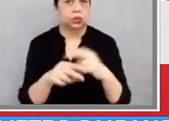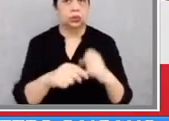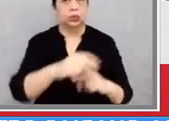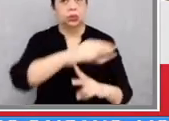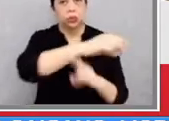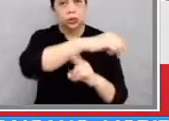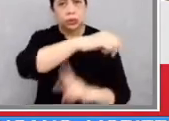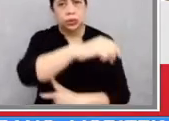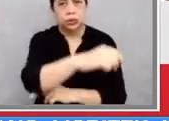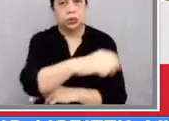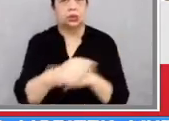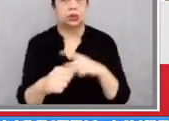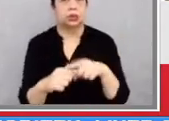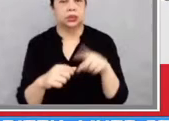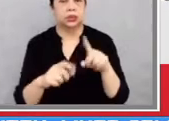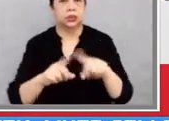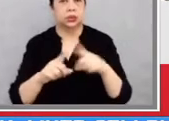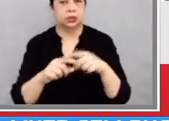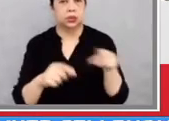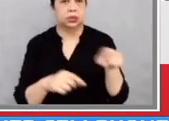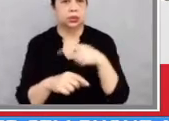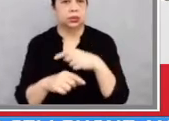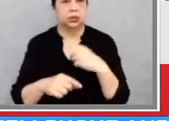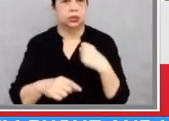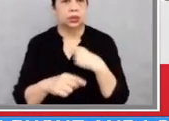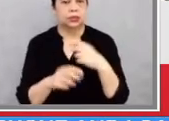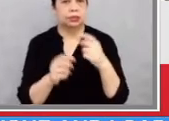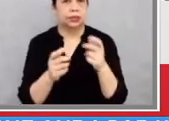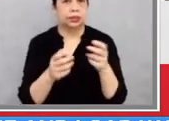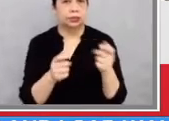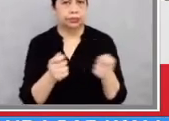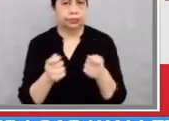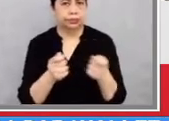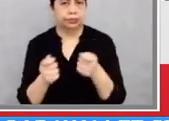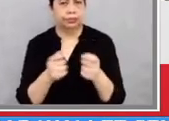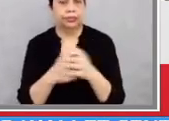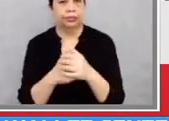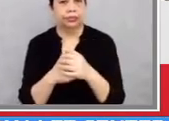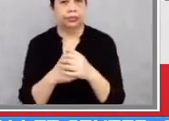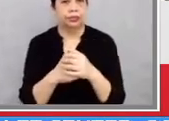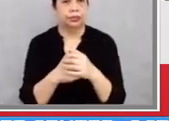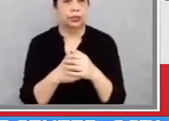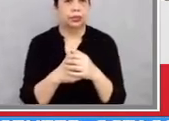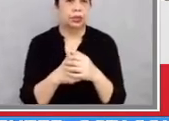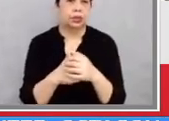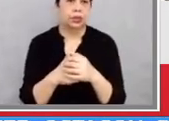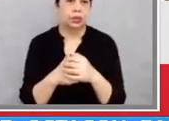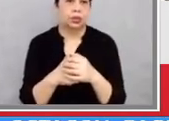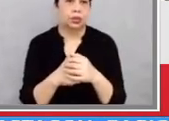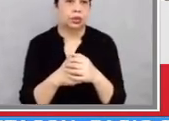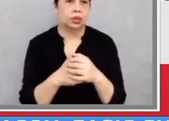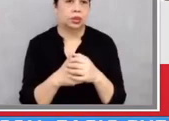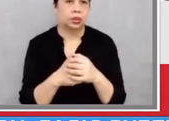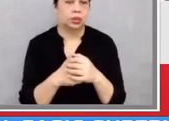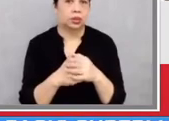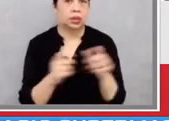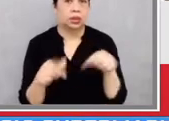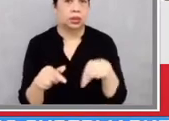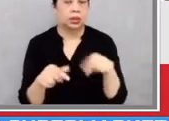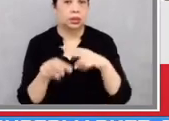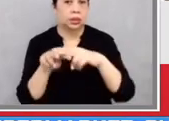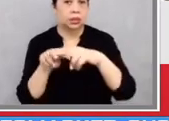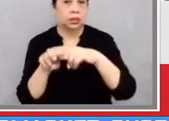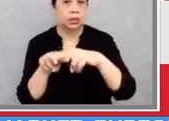mga rolling stock ay isinasaayos. At yung dito sa ating mga tracks, meron din tayong